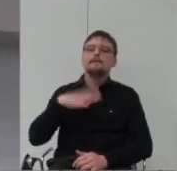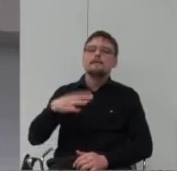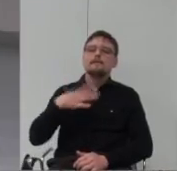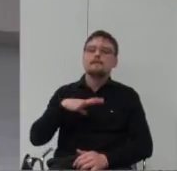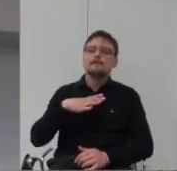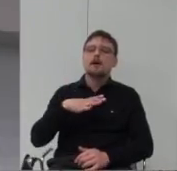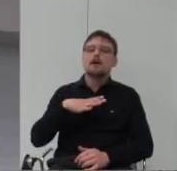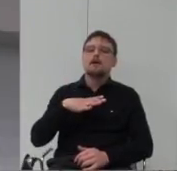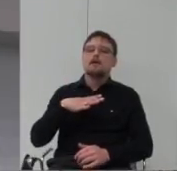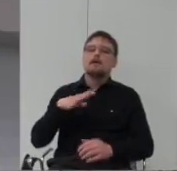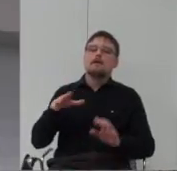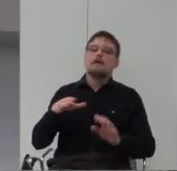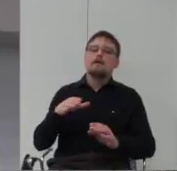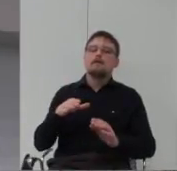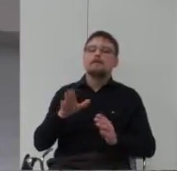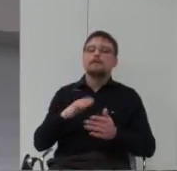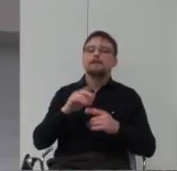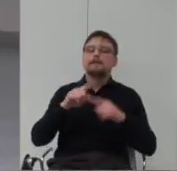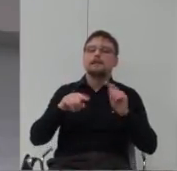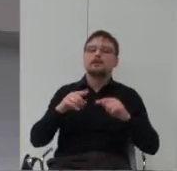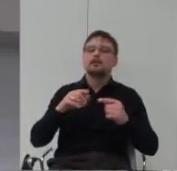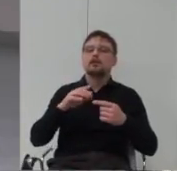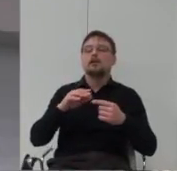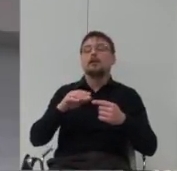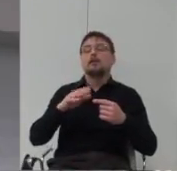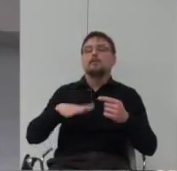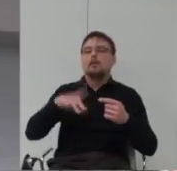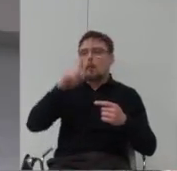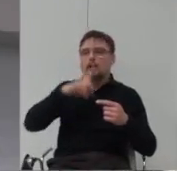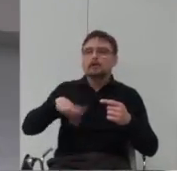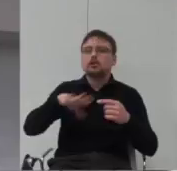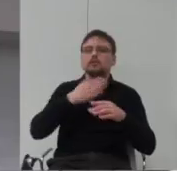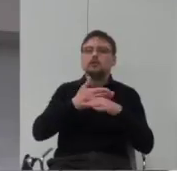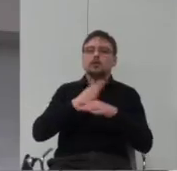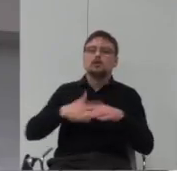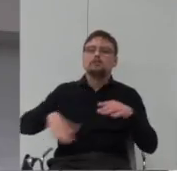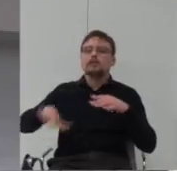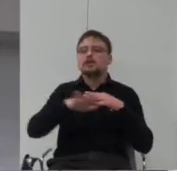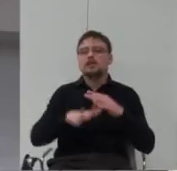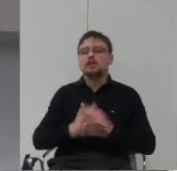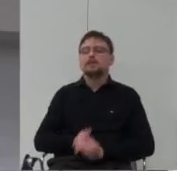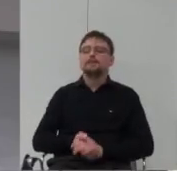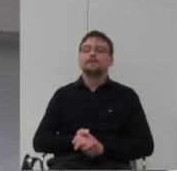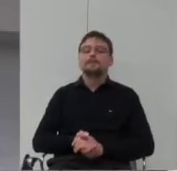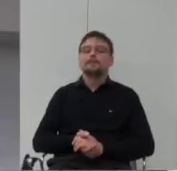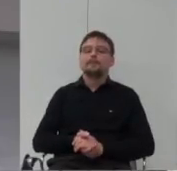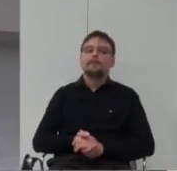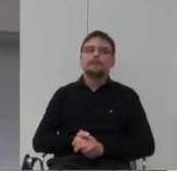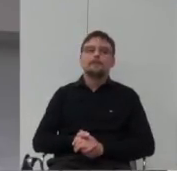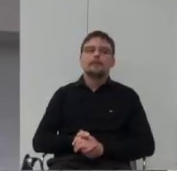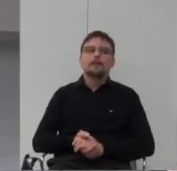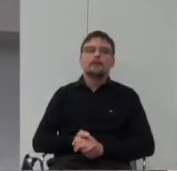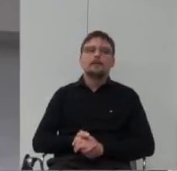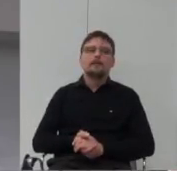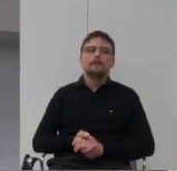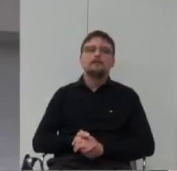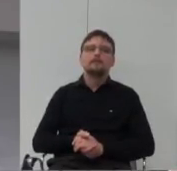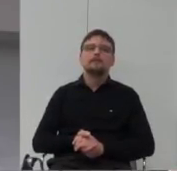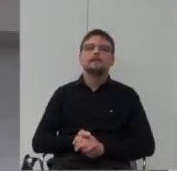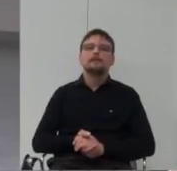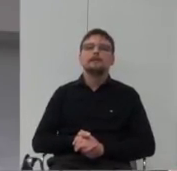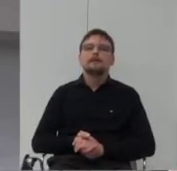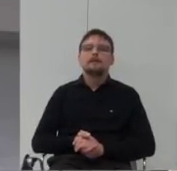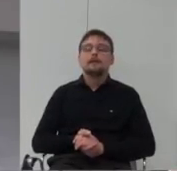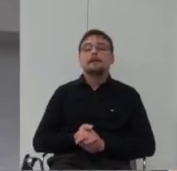seminariów, właśnie jak warto w sensie społecznym tę przestrzeń dzielić, jak warto